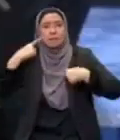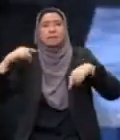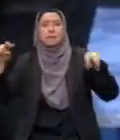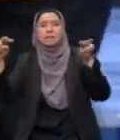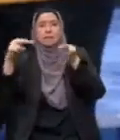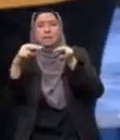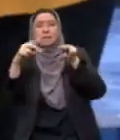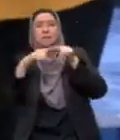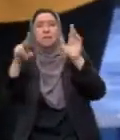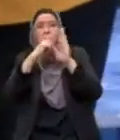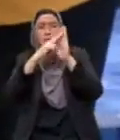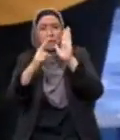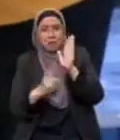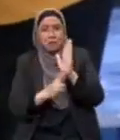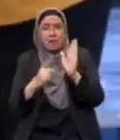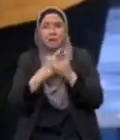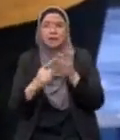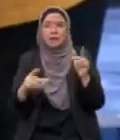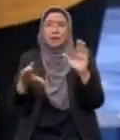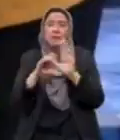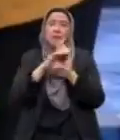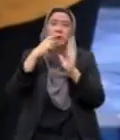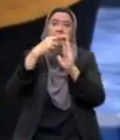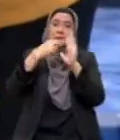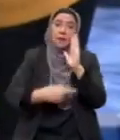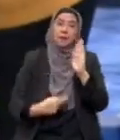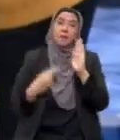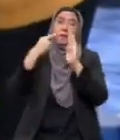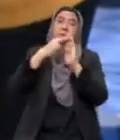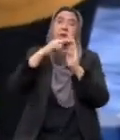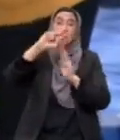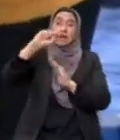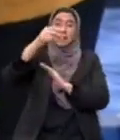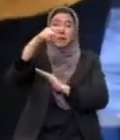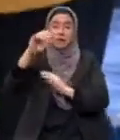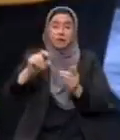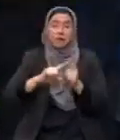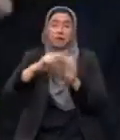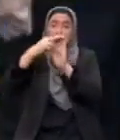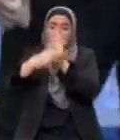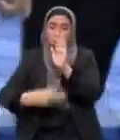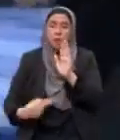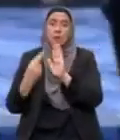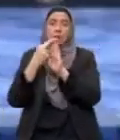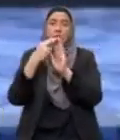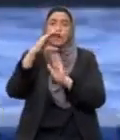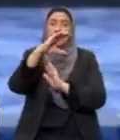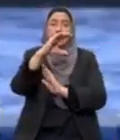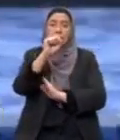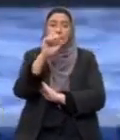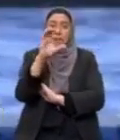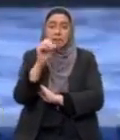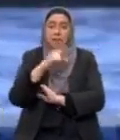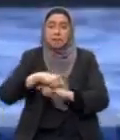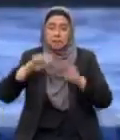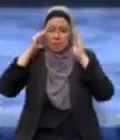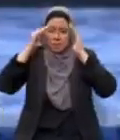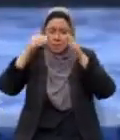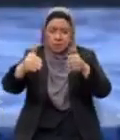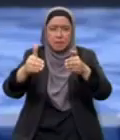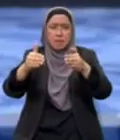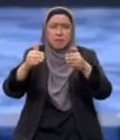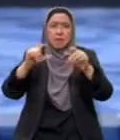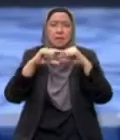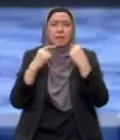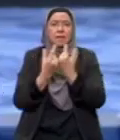oleh sebagai contoh ng dan CSO selalunya libat urus ni fokus grup dan sebagainya dilakukan